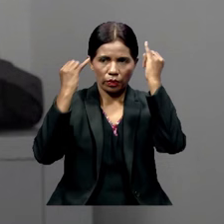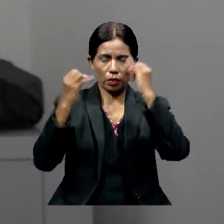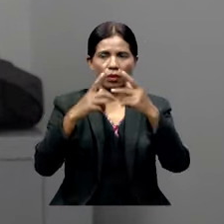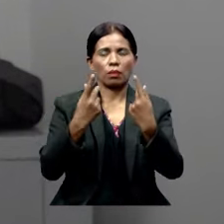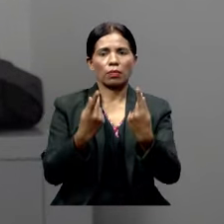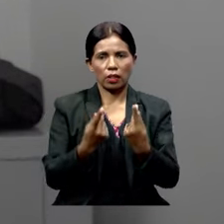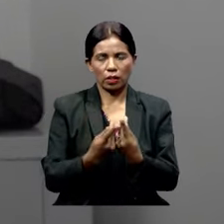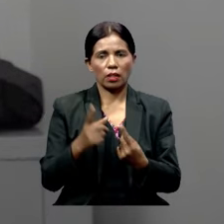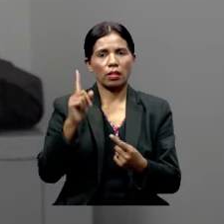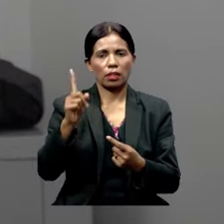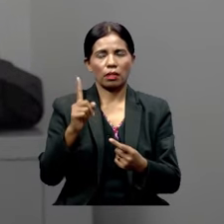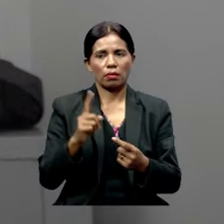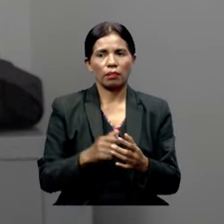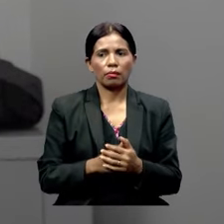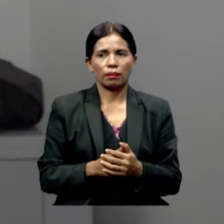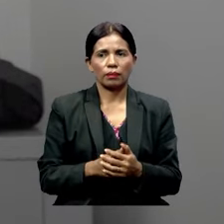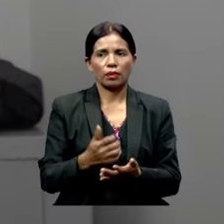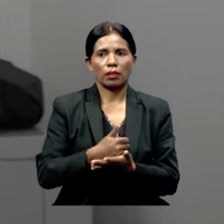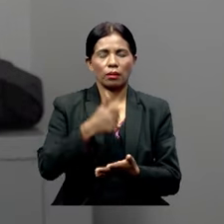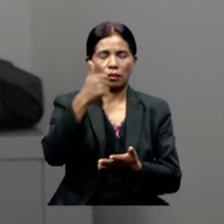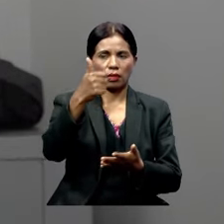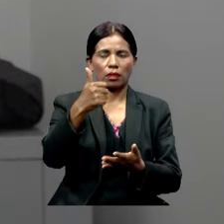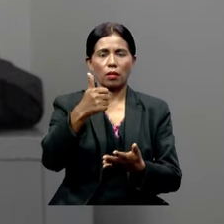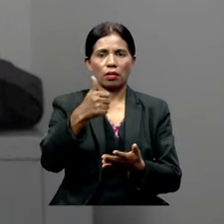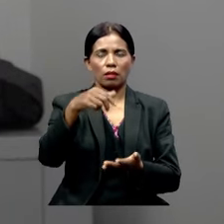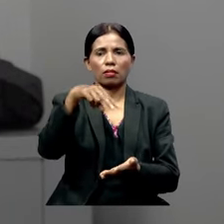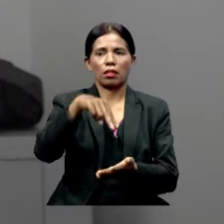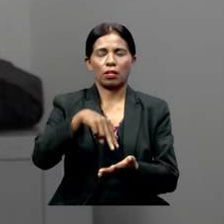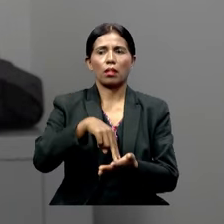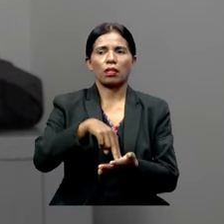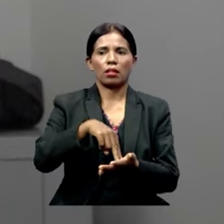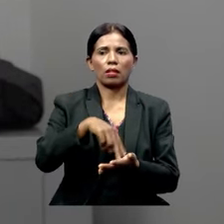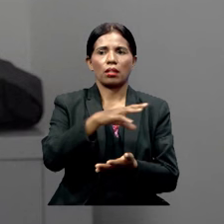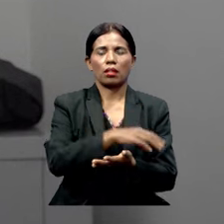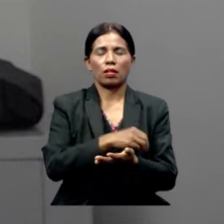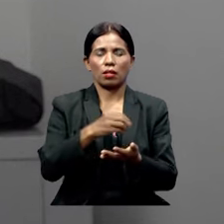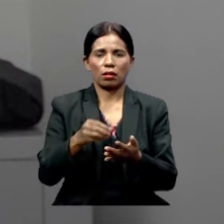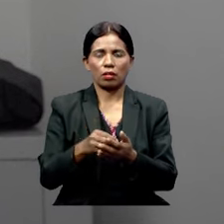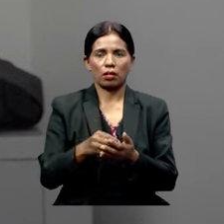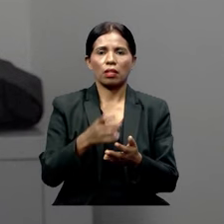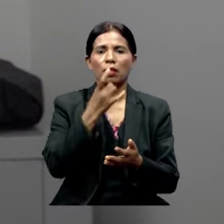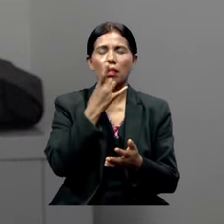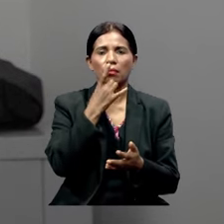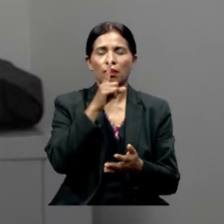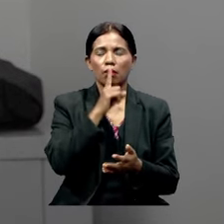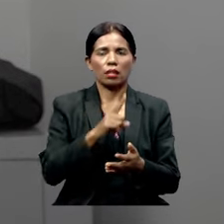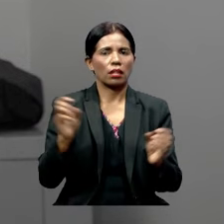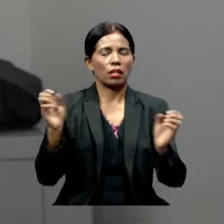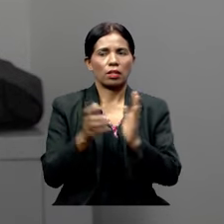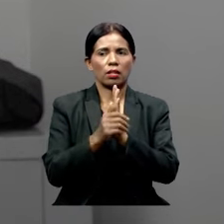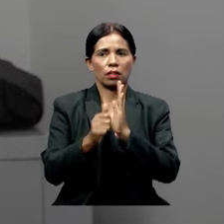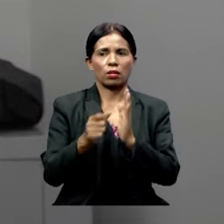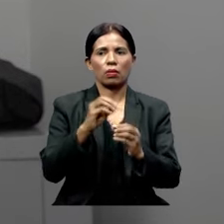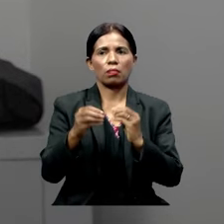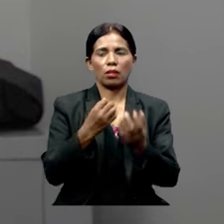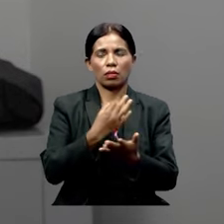dan bemak manang bat atau hari sinai sema frestoru nene ni ala ia kapasidade